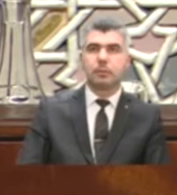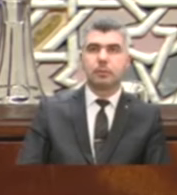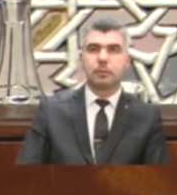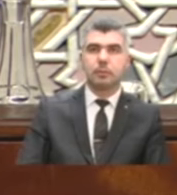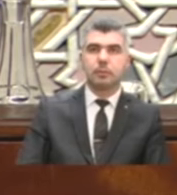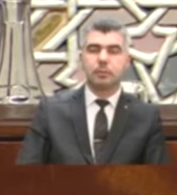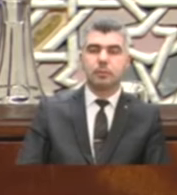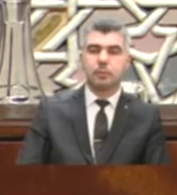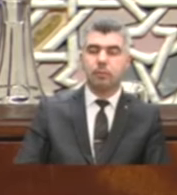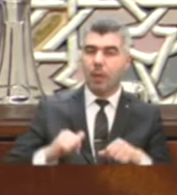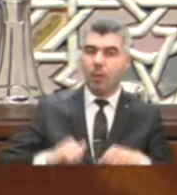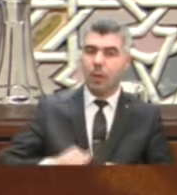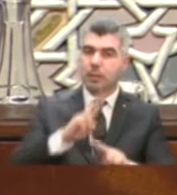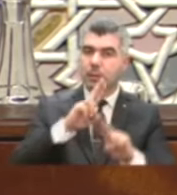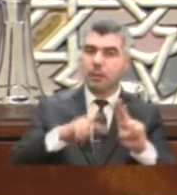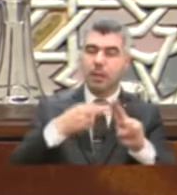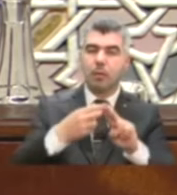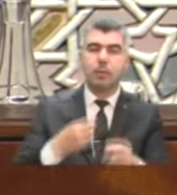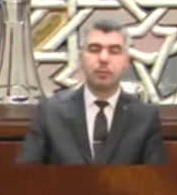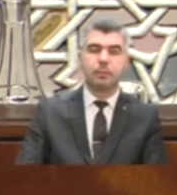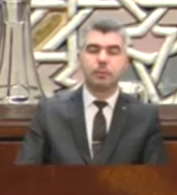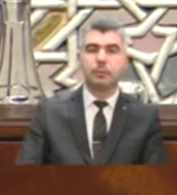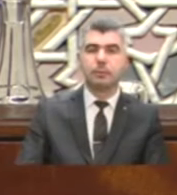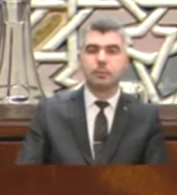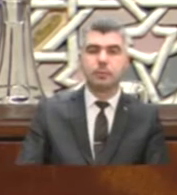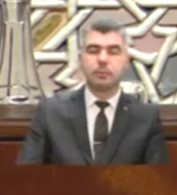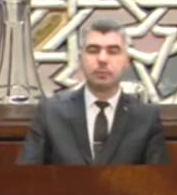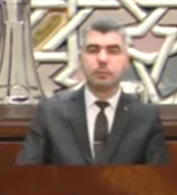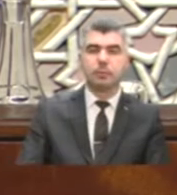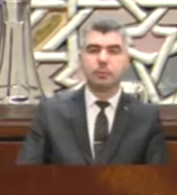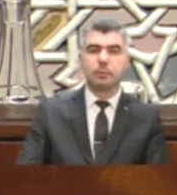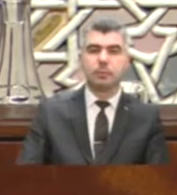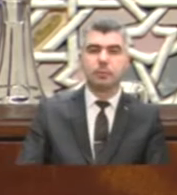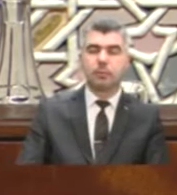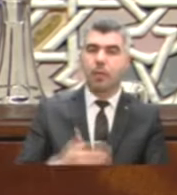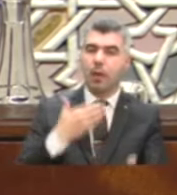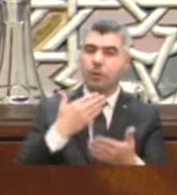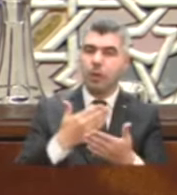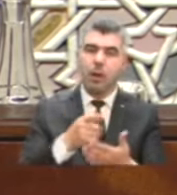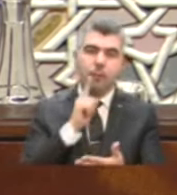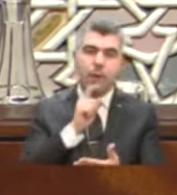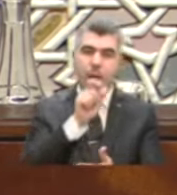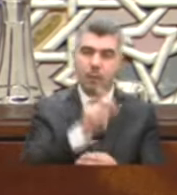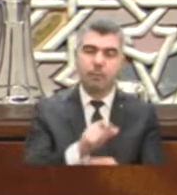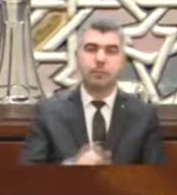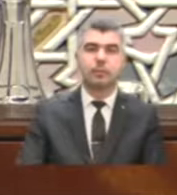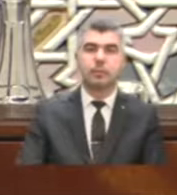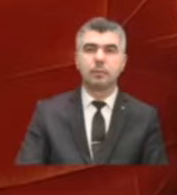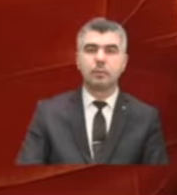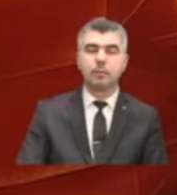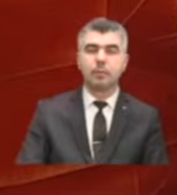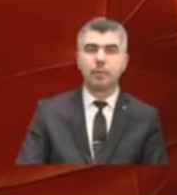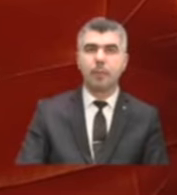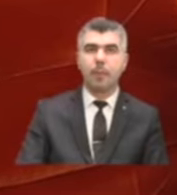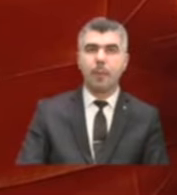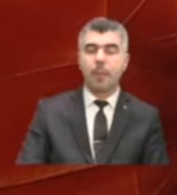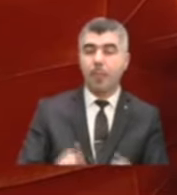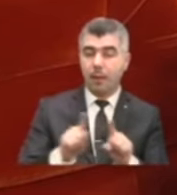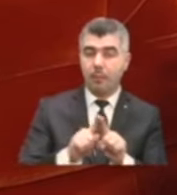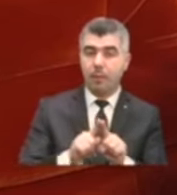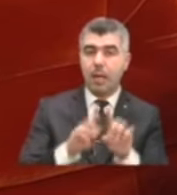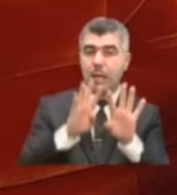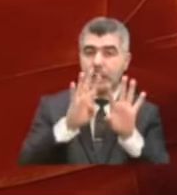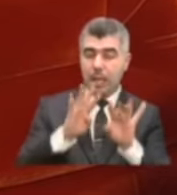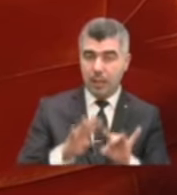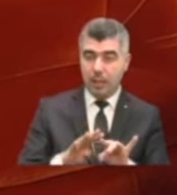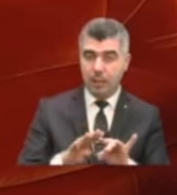الوزيرة. سيدة الوزيرة تفضلي. شكرا رئيس، شكرا السيدة النائبة المحترمة. اللي نبغي نقول لكم هو هذا